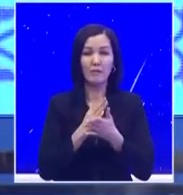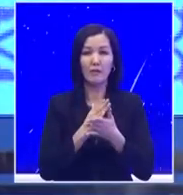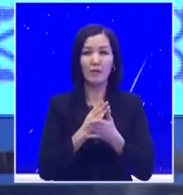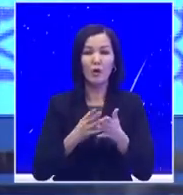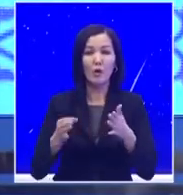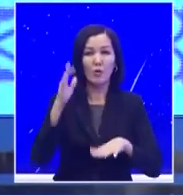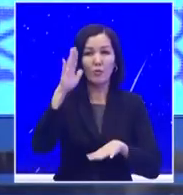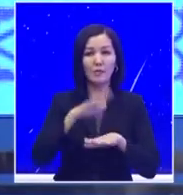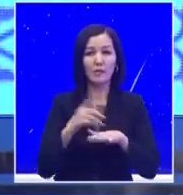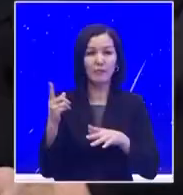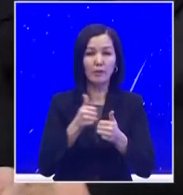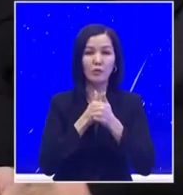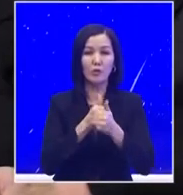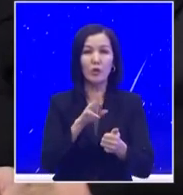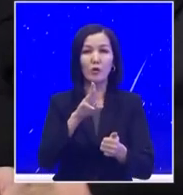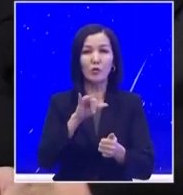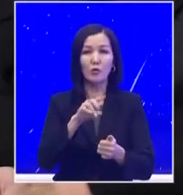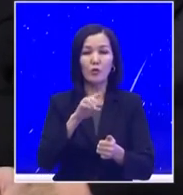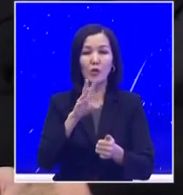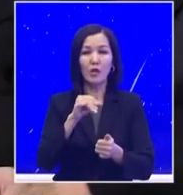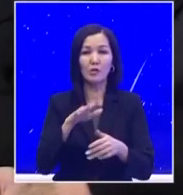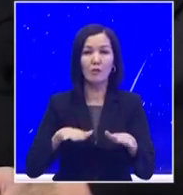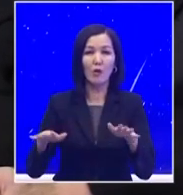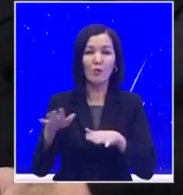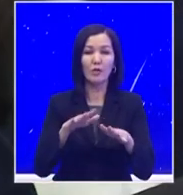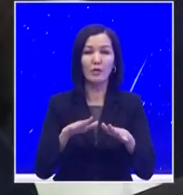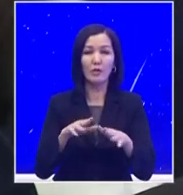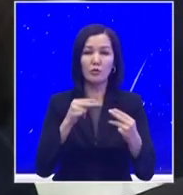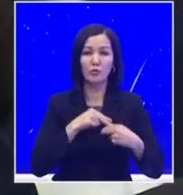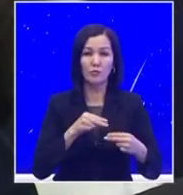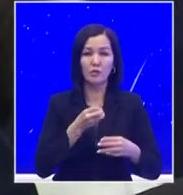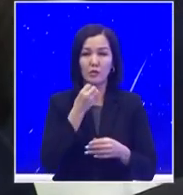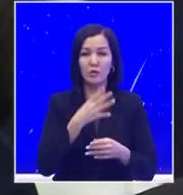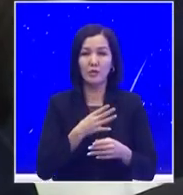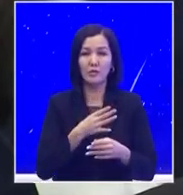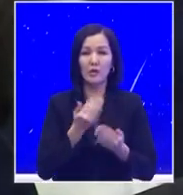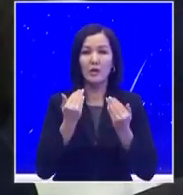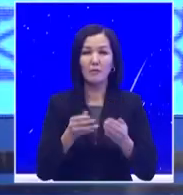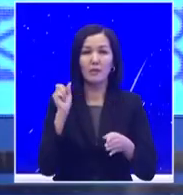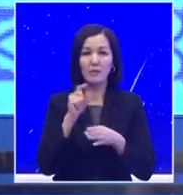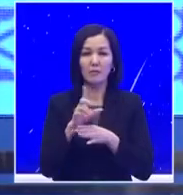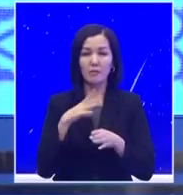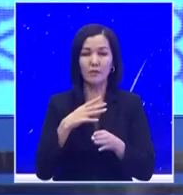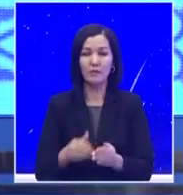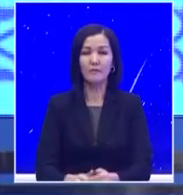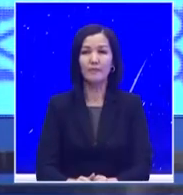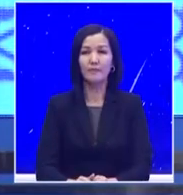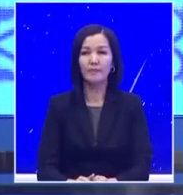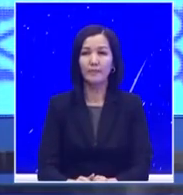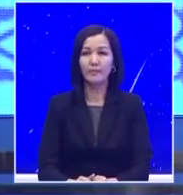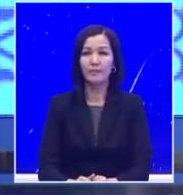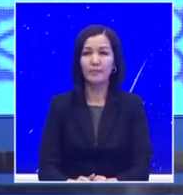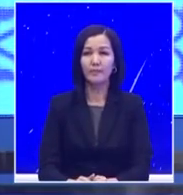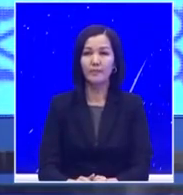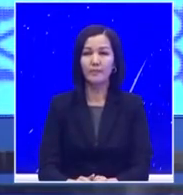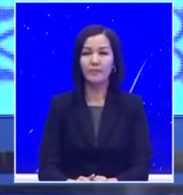облыс әкімінің бірінші орынбасары Ләззат Ұрлашев аудан жұмысын оң бағалап, биылға міндеттер жүктеді. Қысқы жылыту маусымының өз